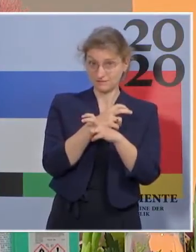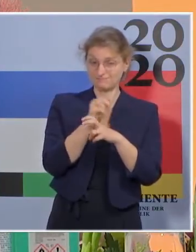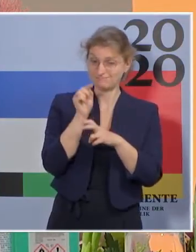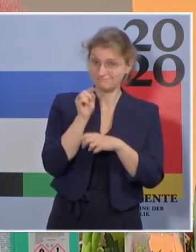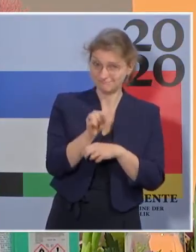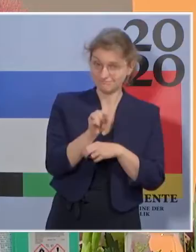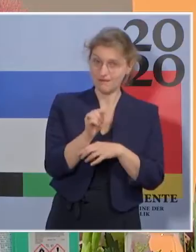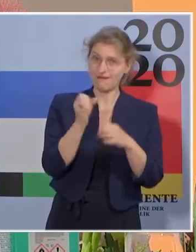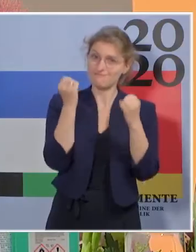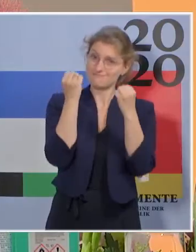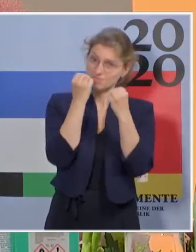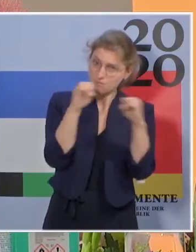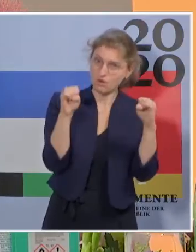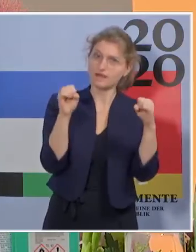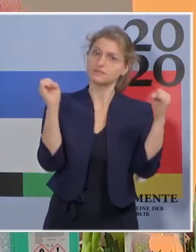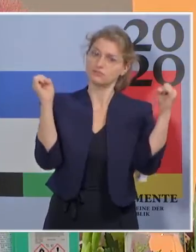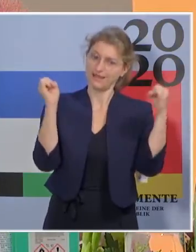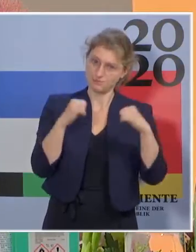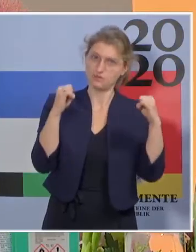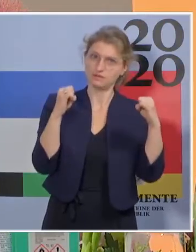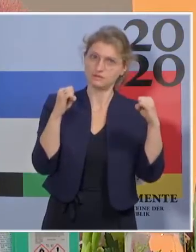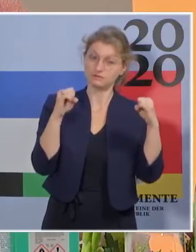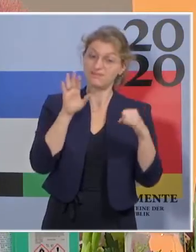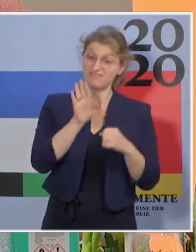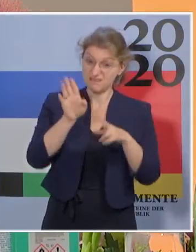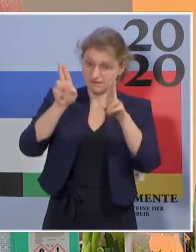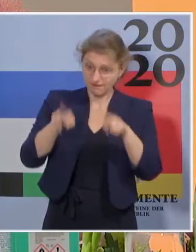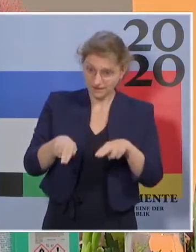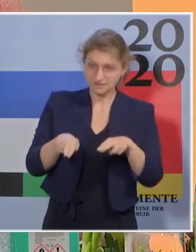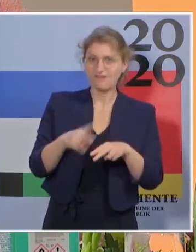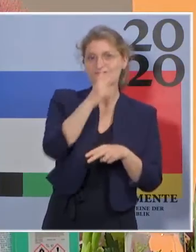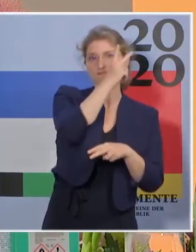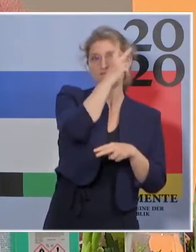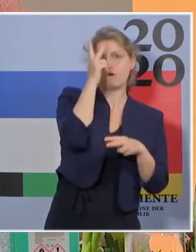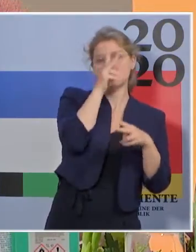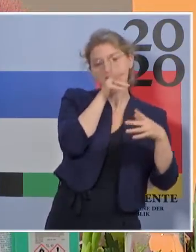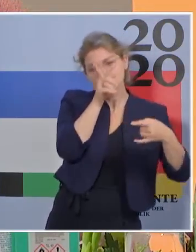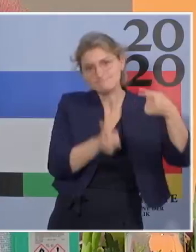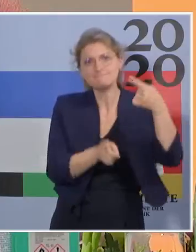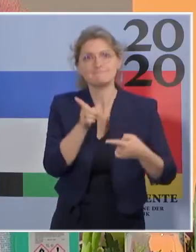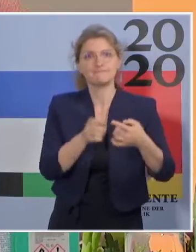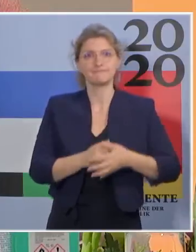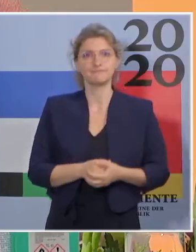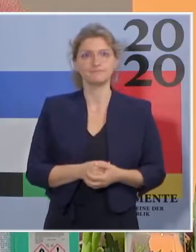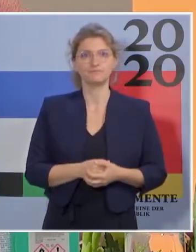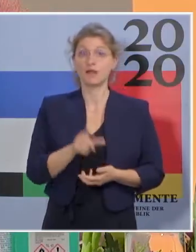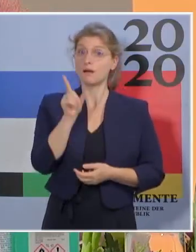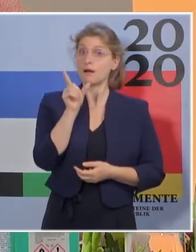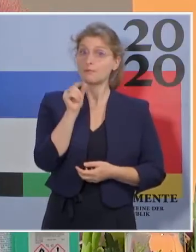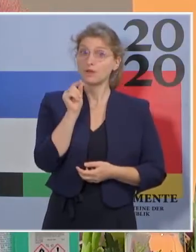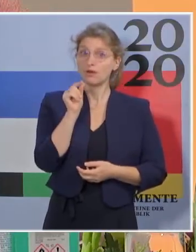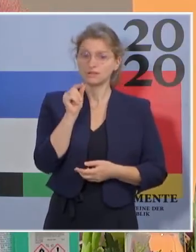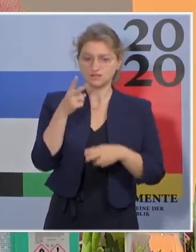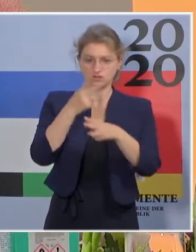eine demokratische Republik, ihr Recht geht vom Volk aus. Der Souverän unseres Staates ist